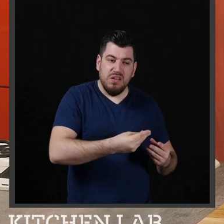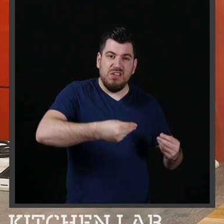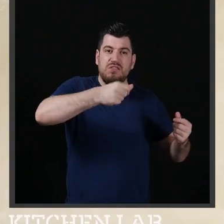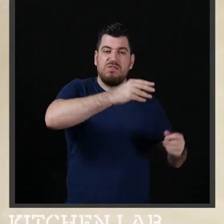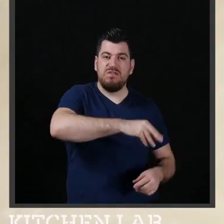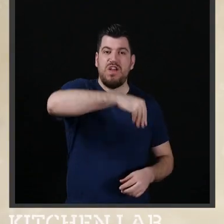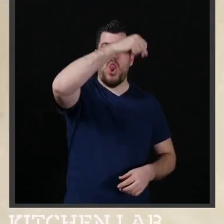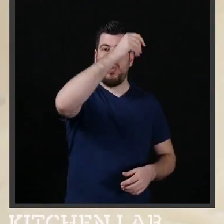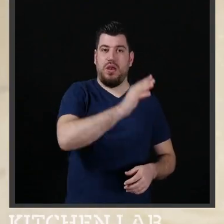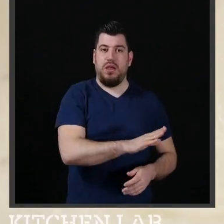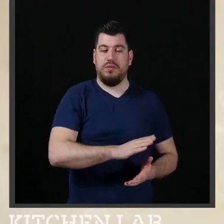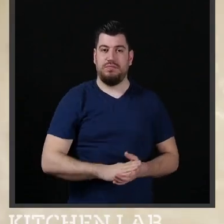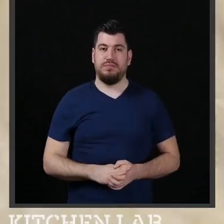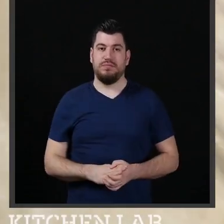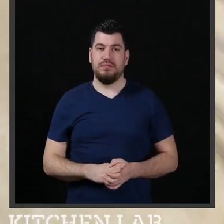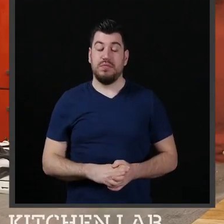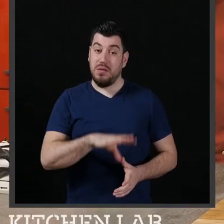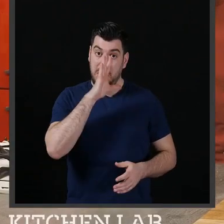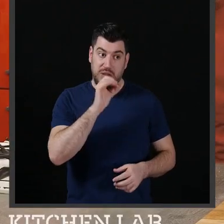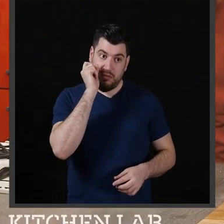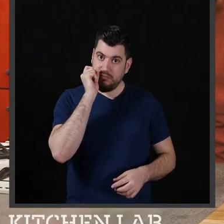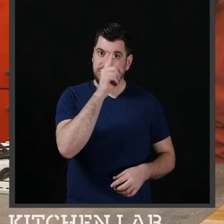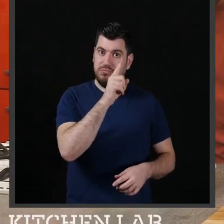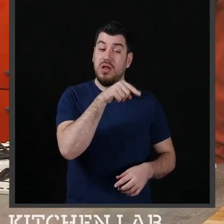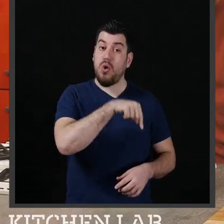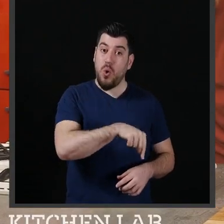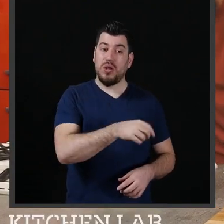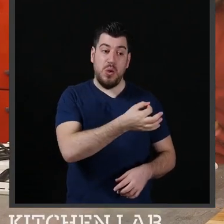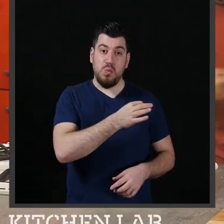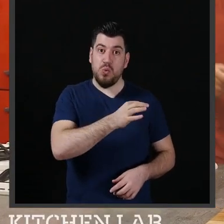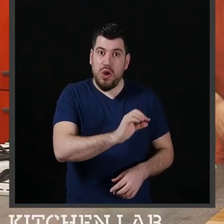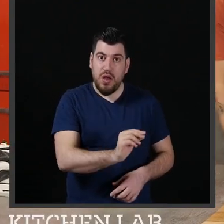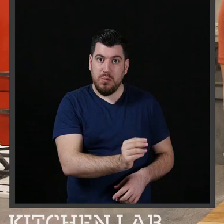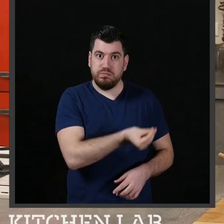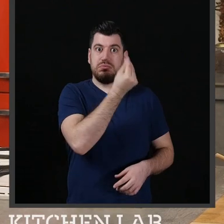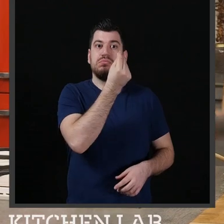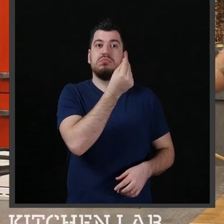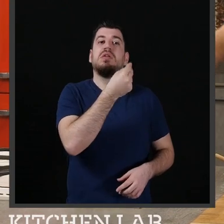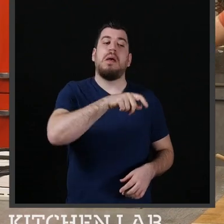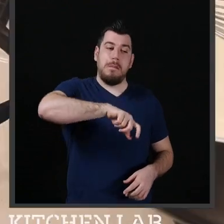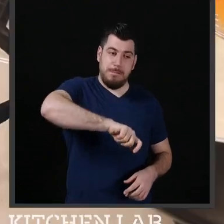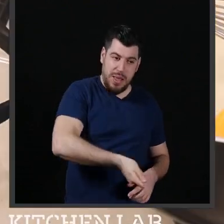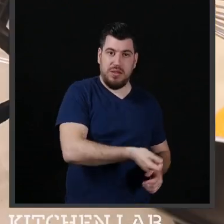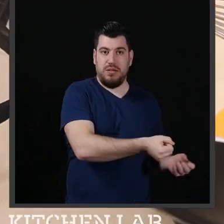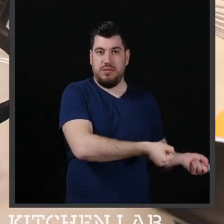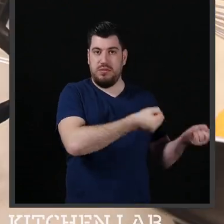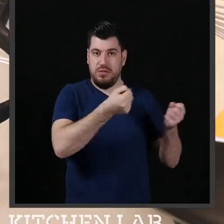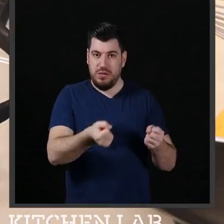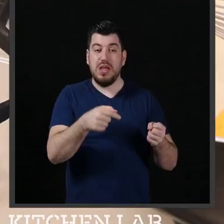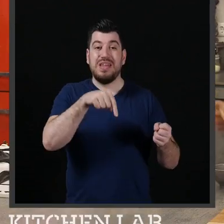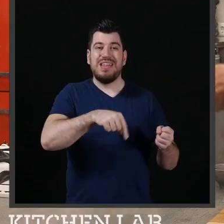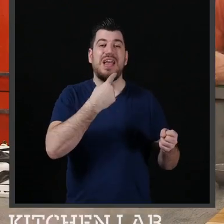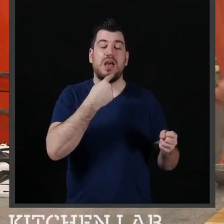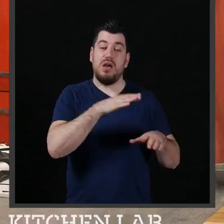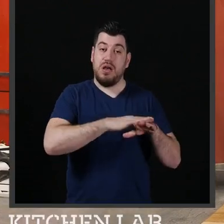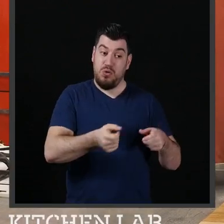Τέλεια, κοιτάξτε εδώ, φανταστικό. Με το που βγει η πρώτη μπουρμπουλήθρα, κλείνω το μάτι, ρίχνω μέσα τους κρόκους,